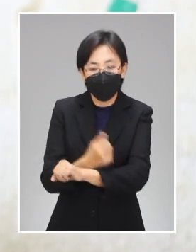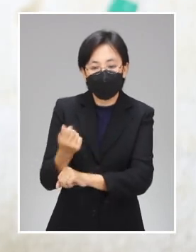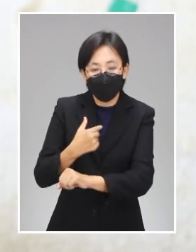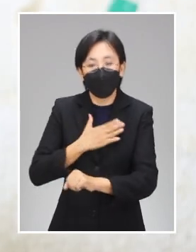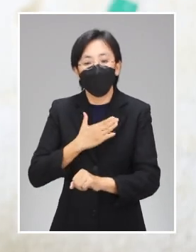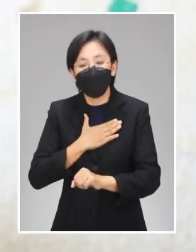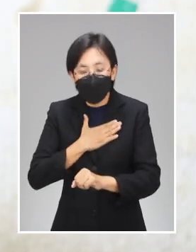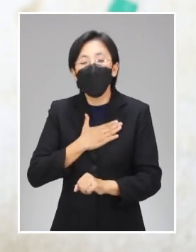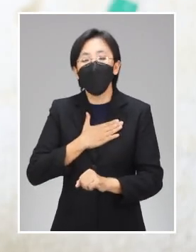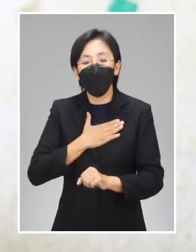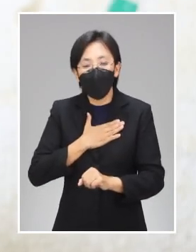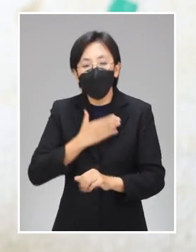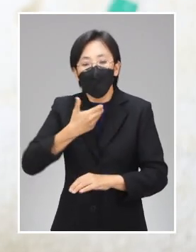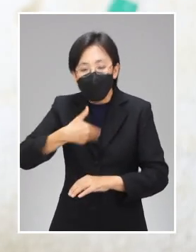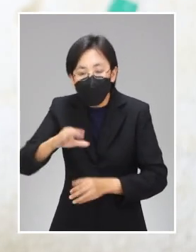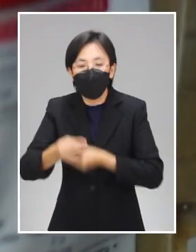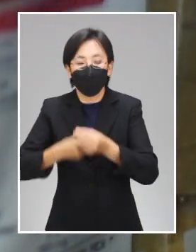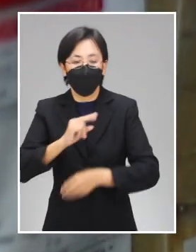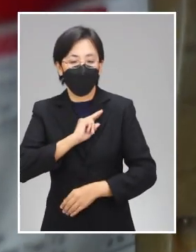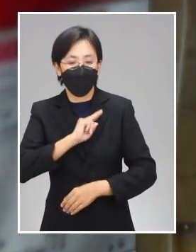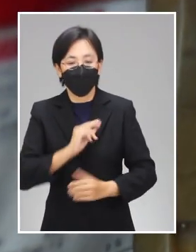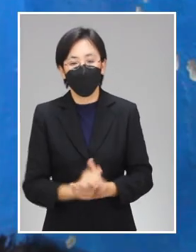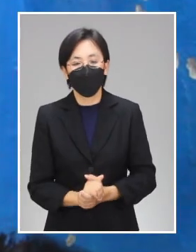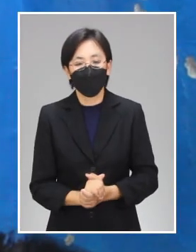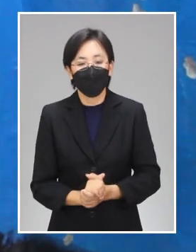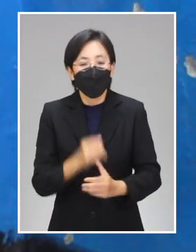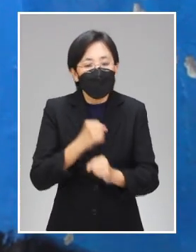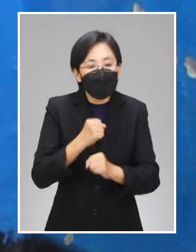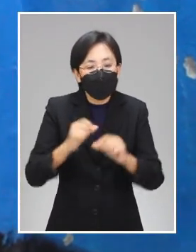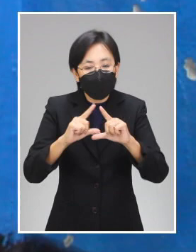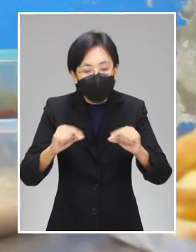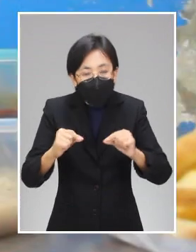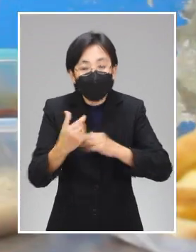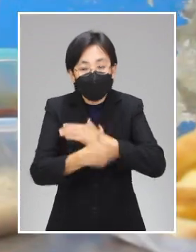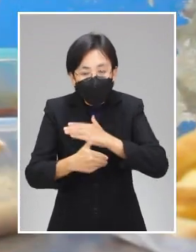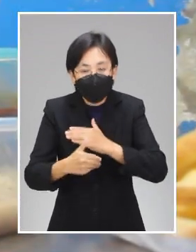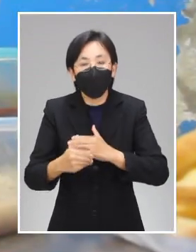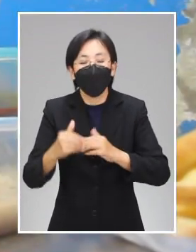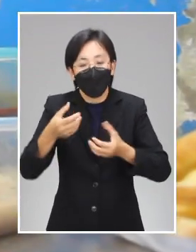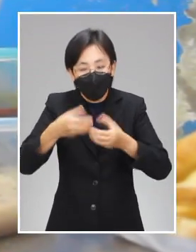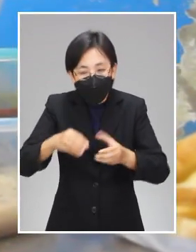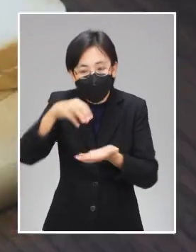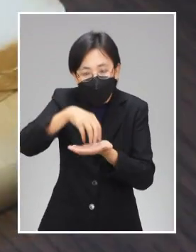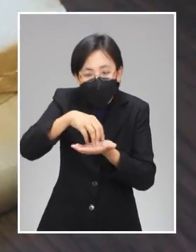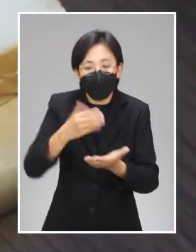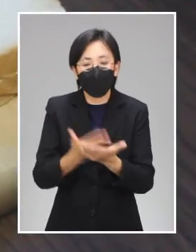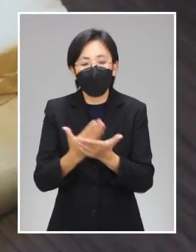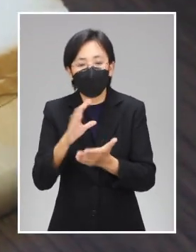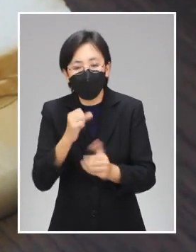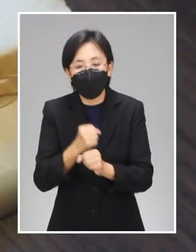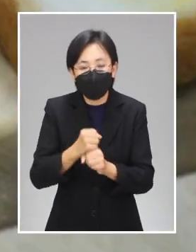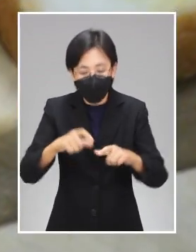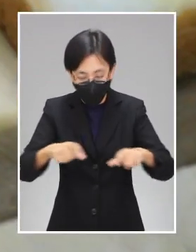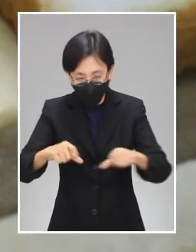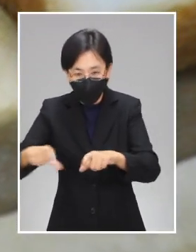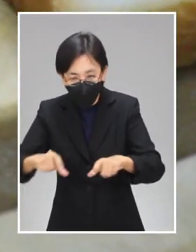ลยออกขายเองตอนนั้นผมทำเซนวิชไข่ดาวก่อนมีอยู่500มันทำได้แค่นี้ผลลัพธ์กลับ